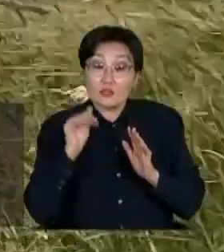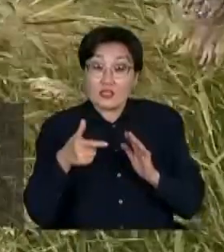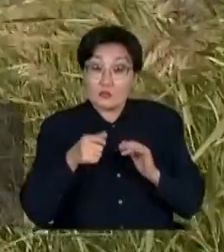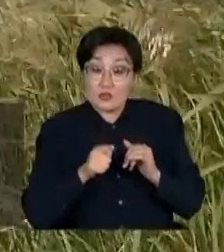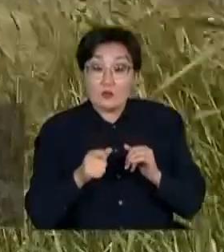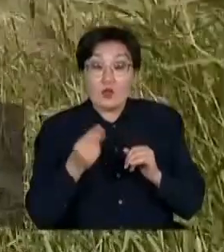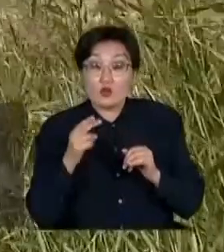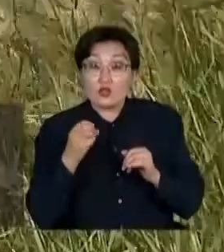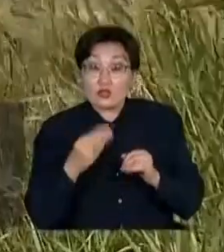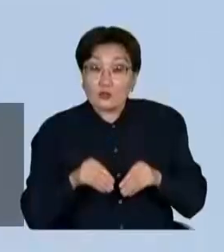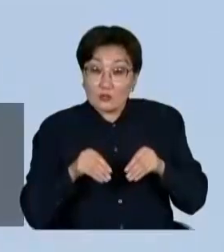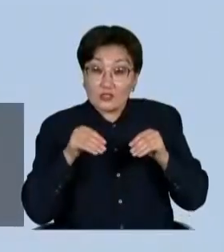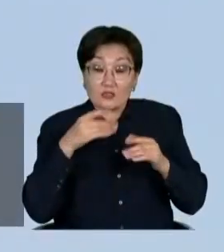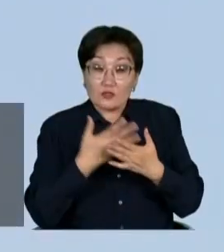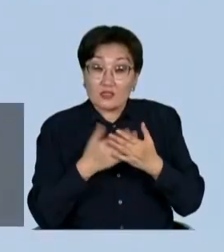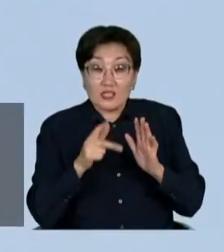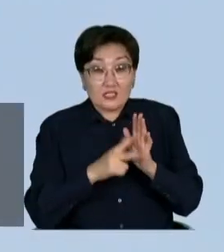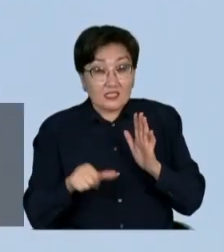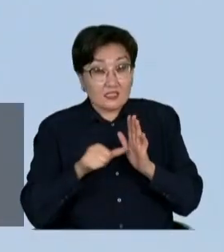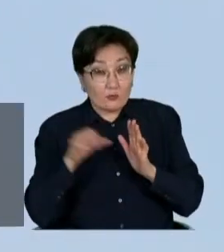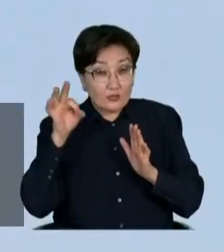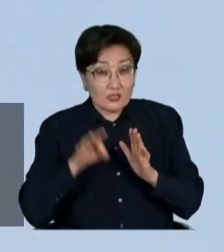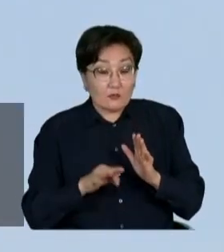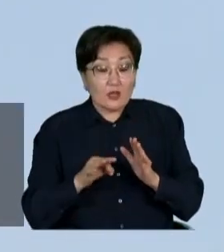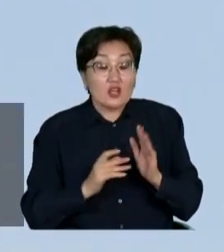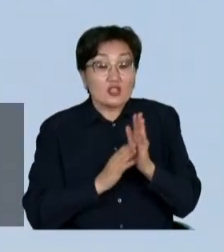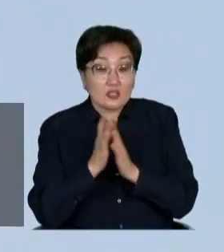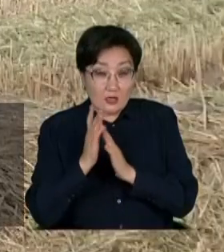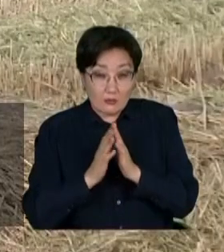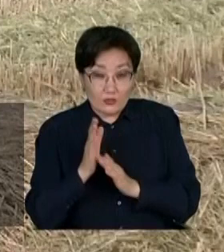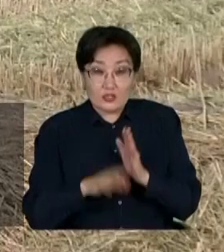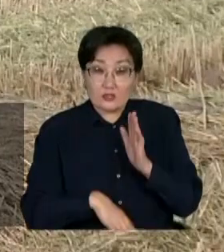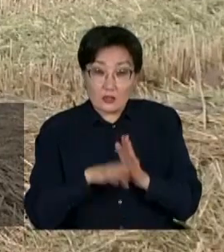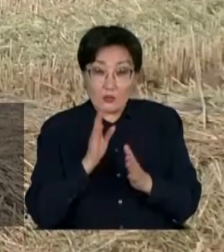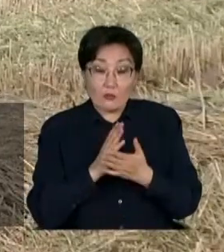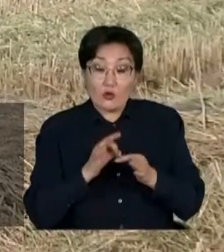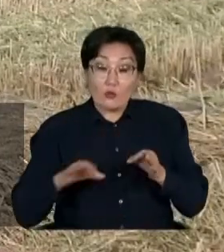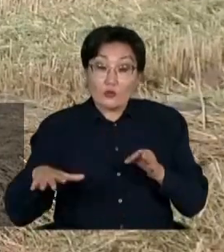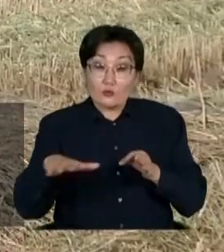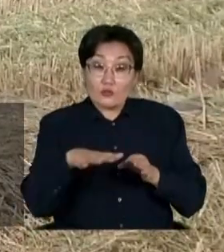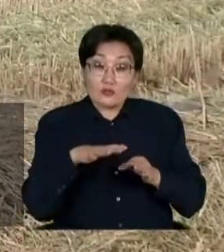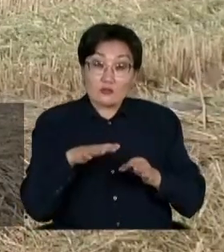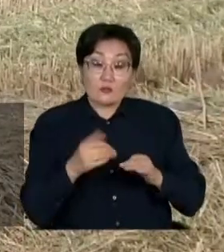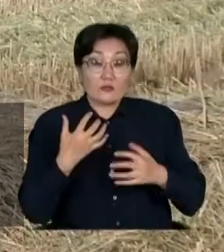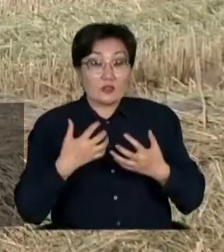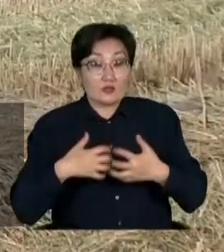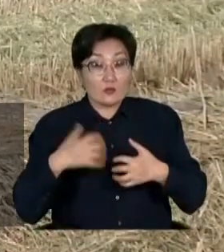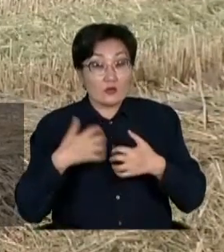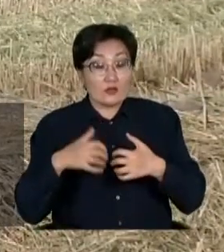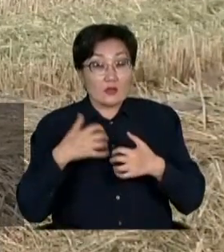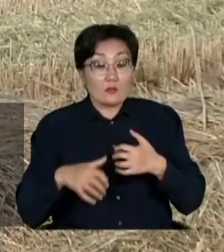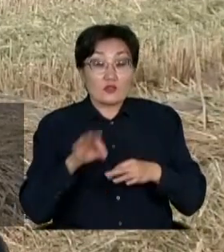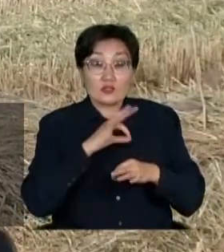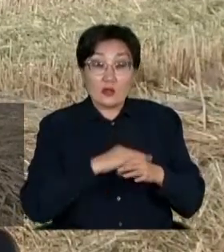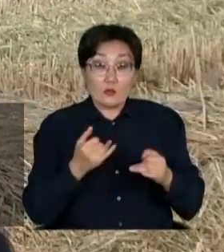үстінде күріш екті. Соның шамамен 86%-ның шығымы жақсы деп бағаланған. Облыс бойынша орта өнімділік қазір